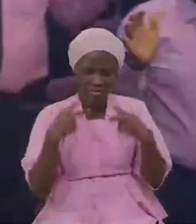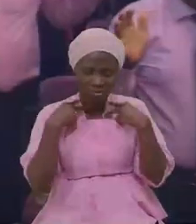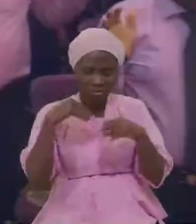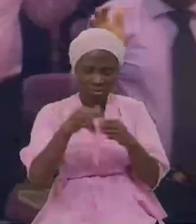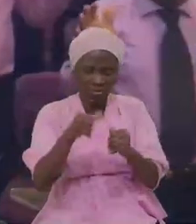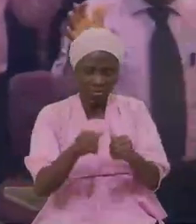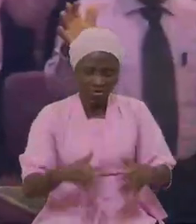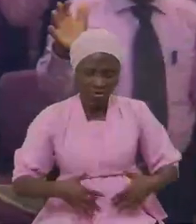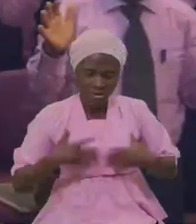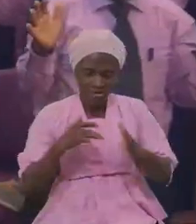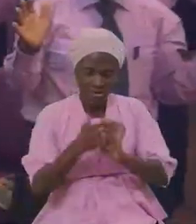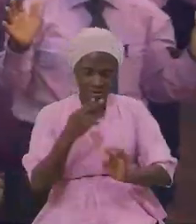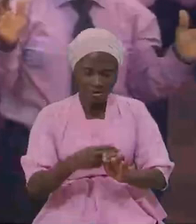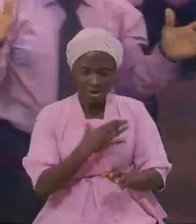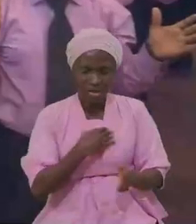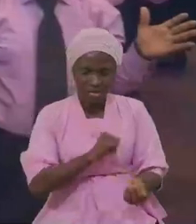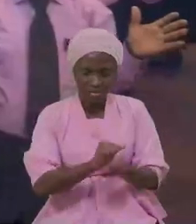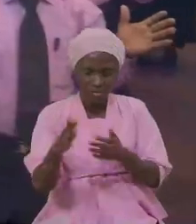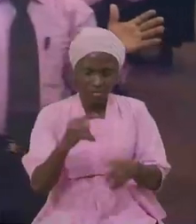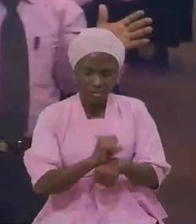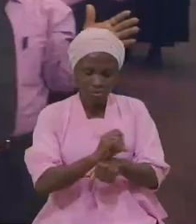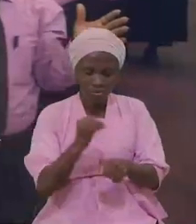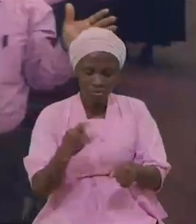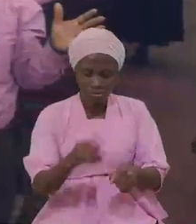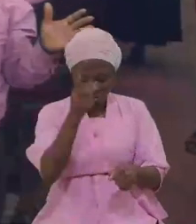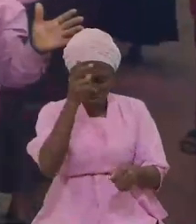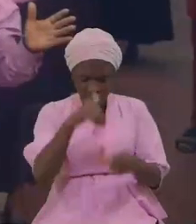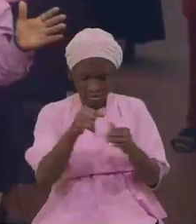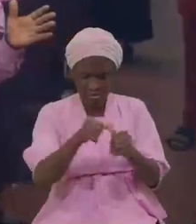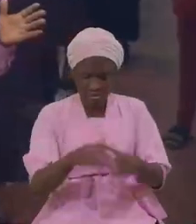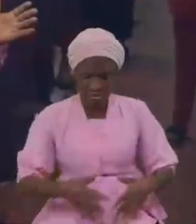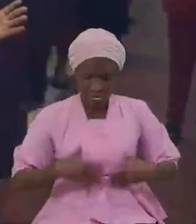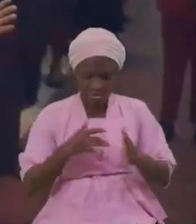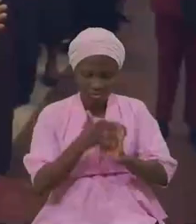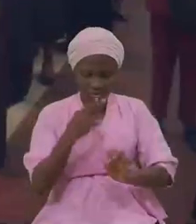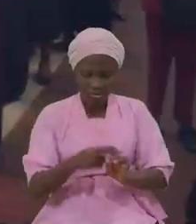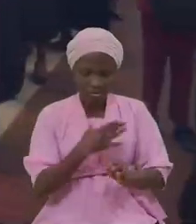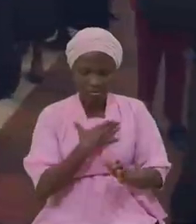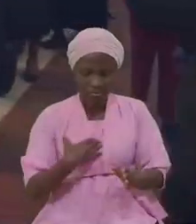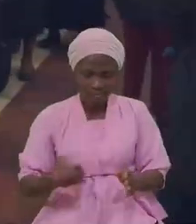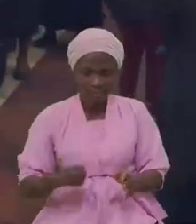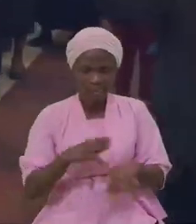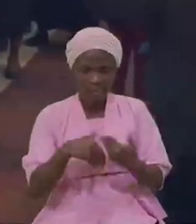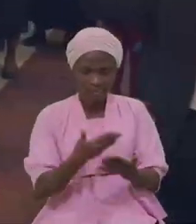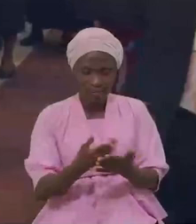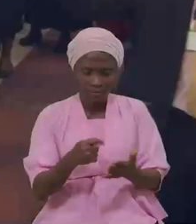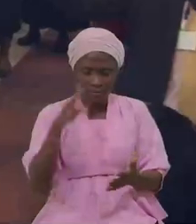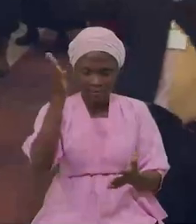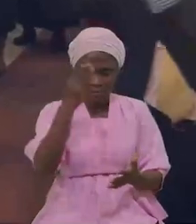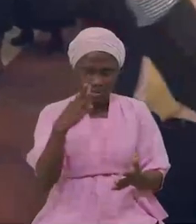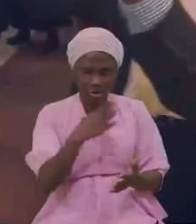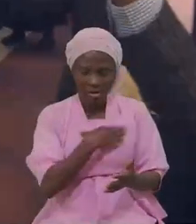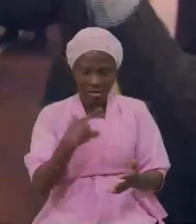vie. Et détruis les œuvres du diable dans chaque vie. Et toutes les flèches